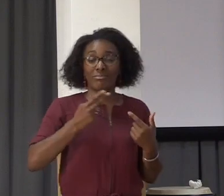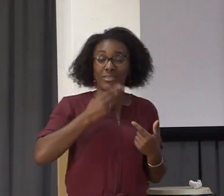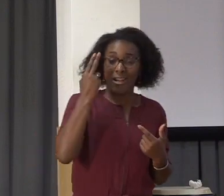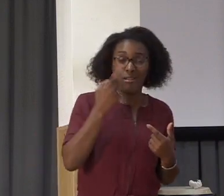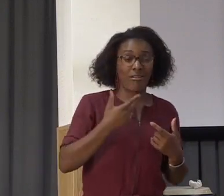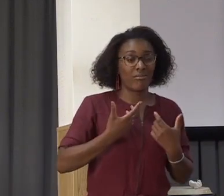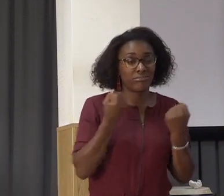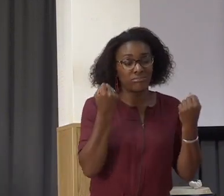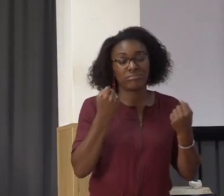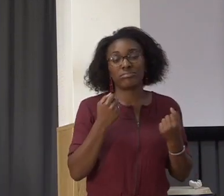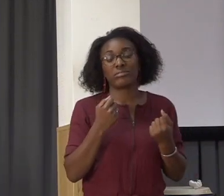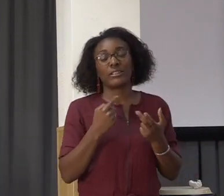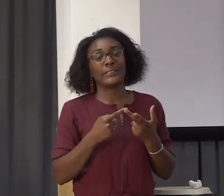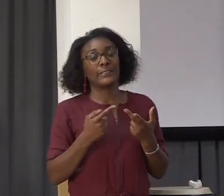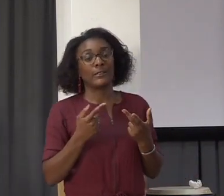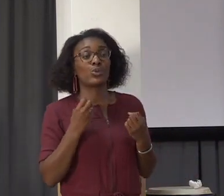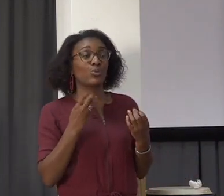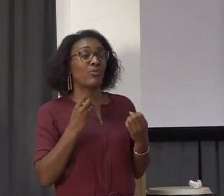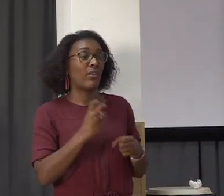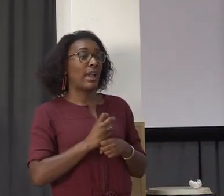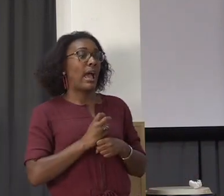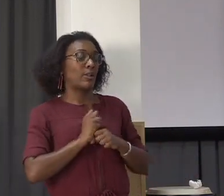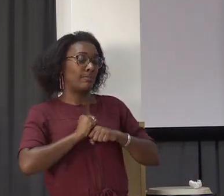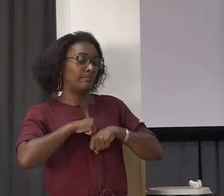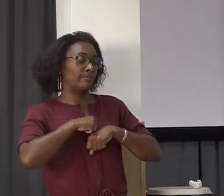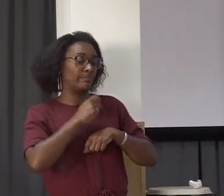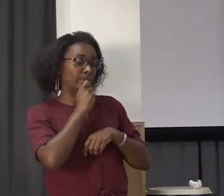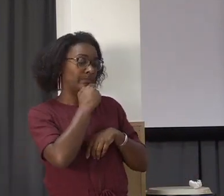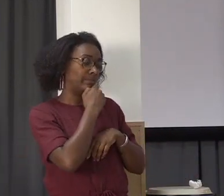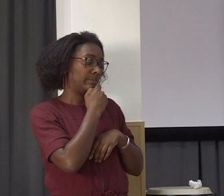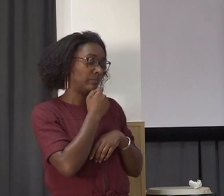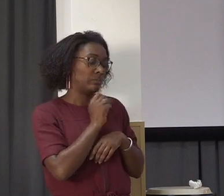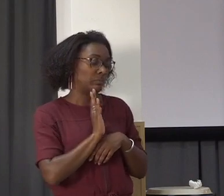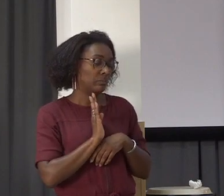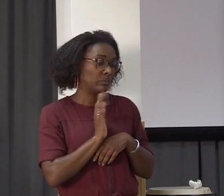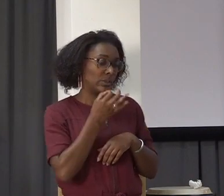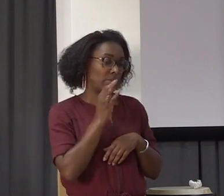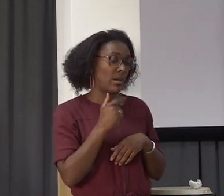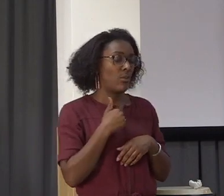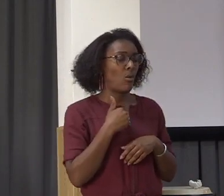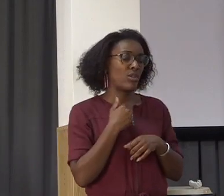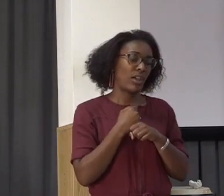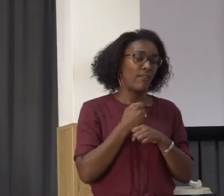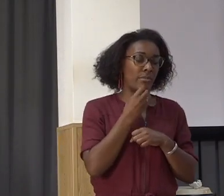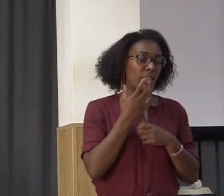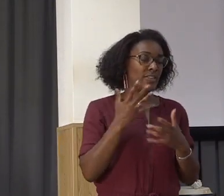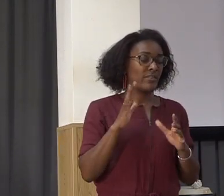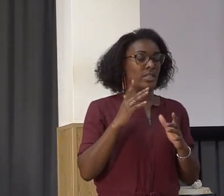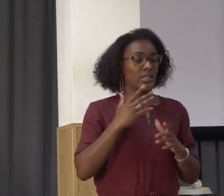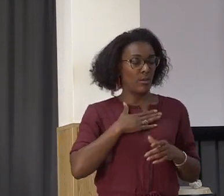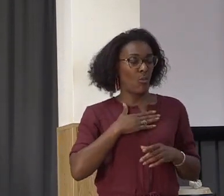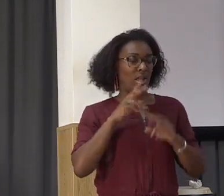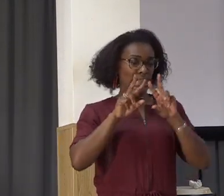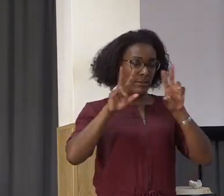choses. Mais la plupart de ces choses-là, on le garde pour nous. On se dit, j'ai bien travaillé, j'ai étudié pour tout ça, ça c'est pour moi.